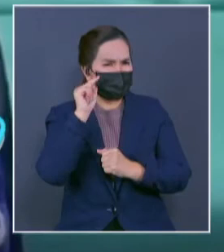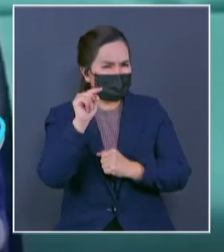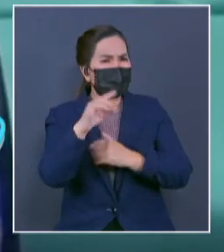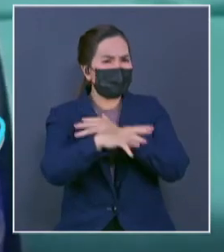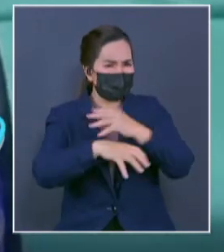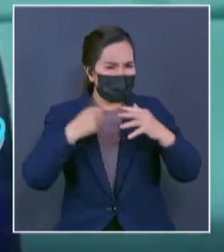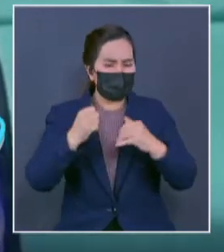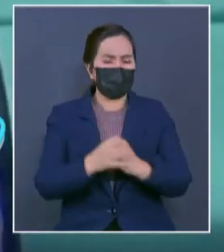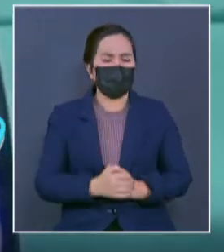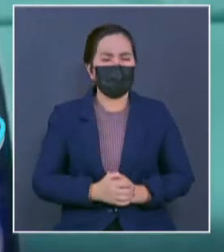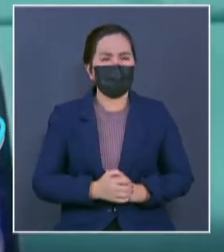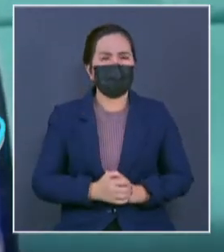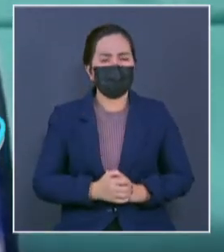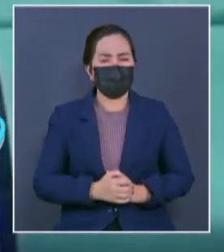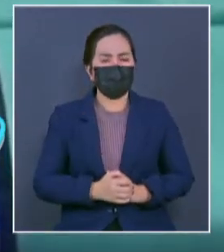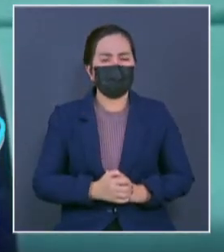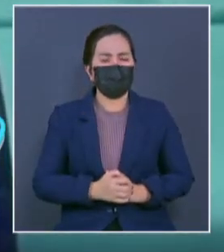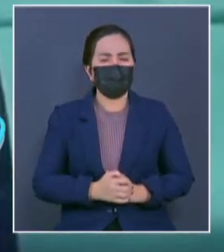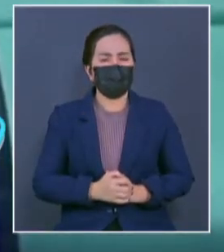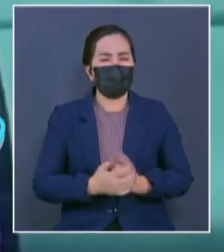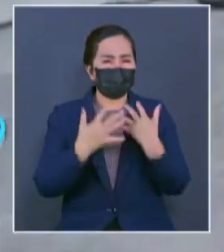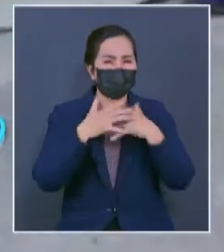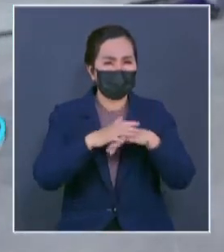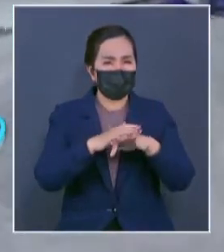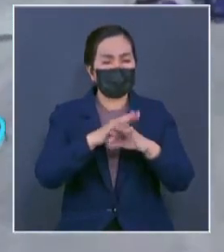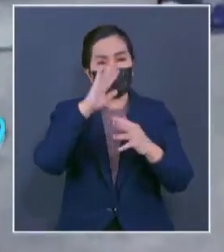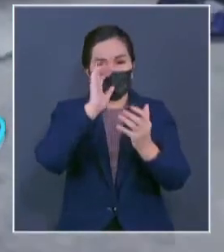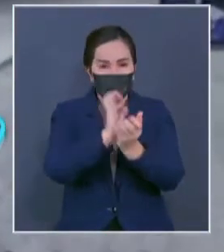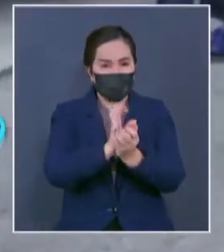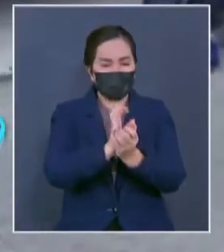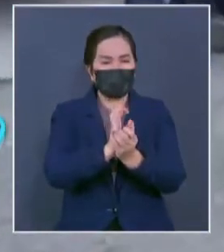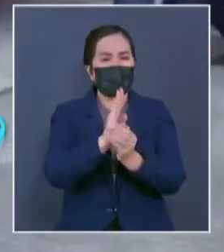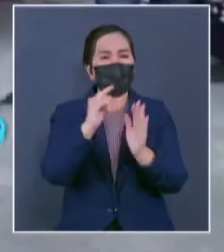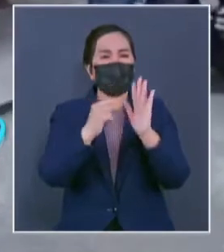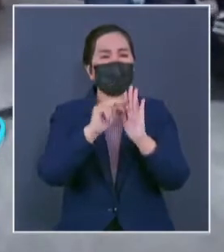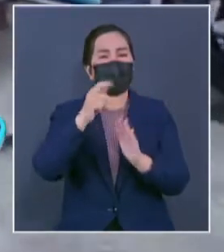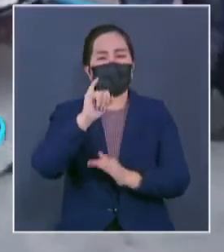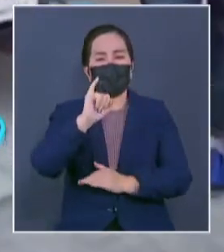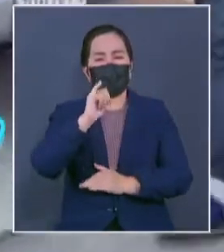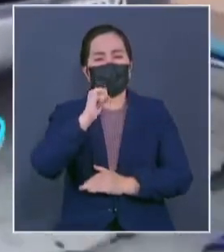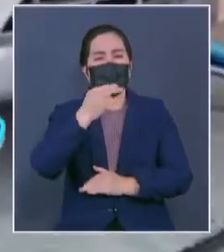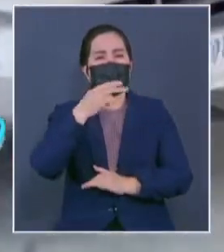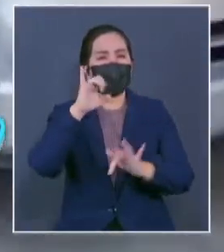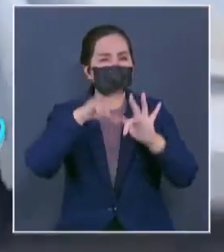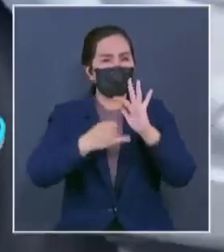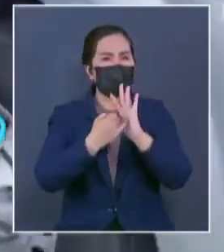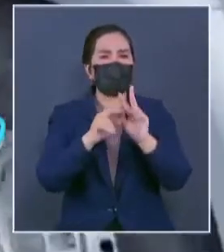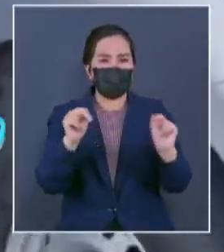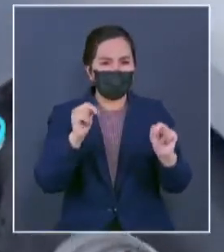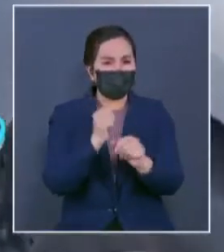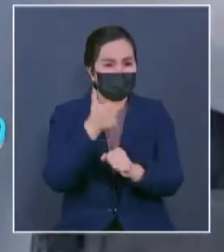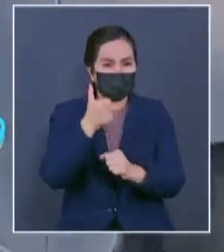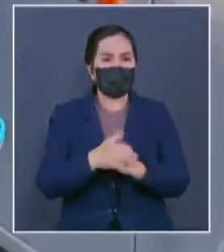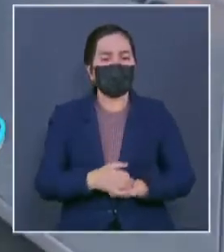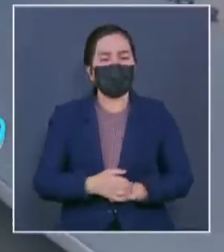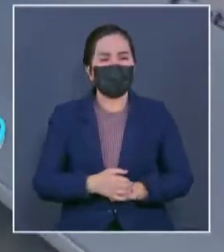มีรูปพรรณตรงกับเหตุการณ์นี้ก็สามารถที่จะติดต่อหรือว่าประสานไปที่สภ.บางใหญ่จังหวัดนนทบุรีกันได้ค่ะคุณผู้ชม เอารูปพรรณ